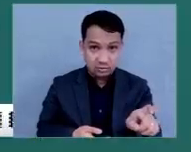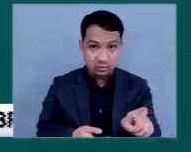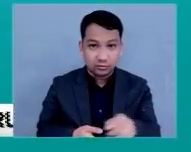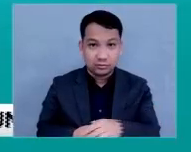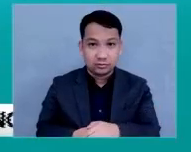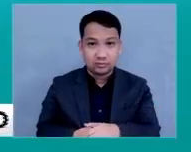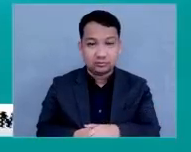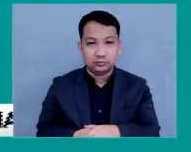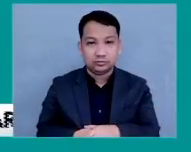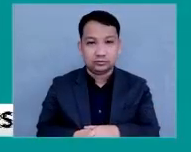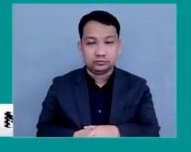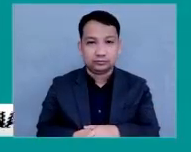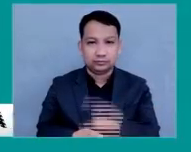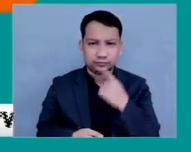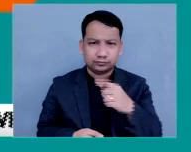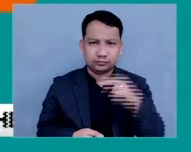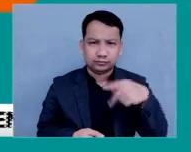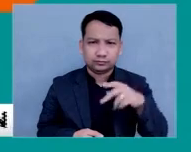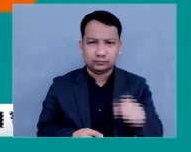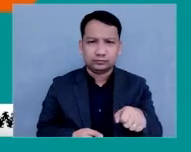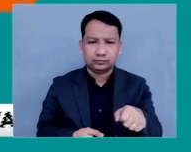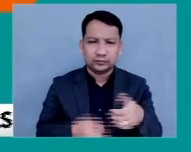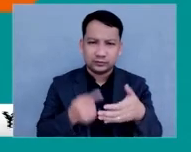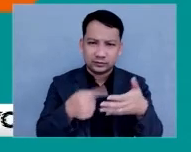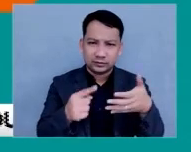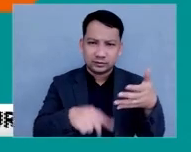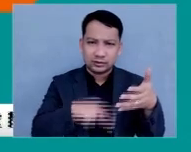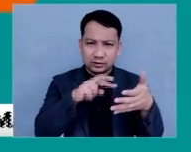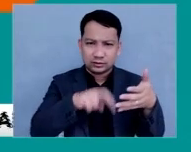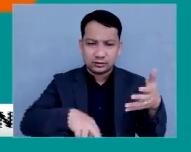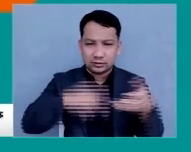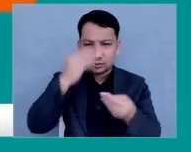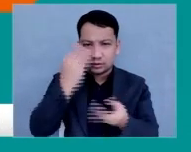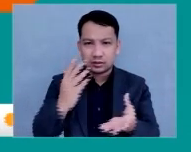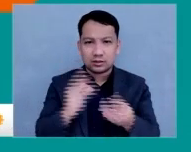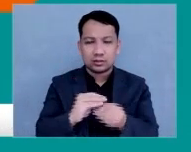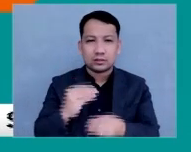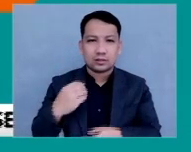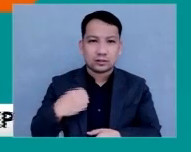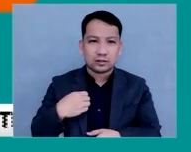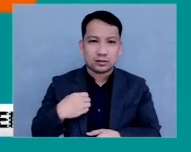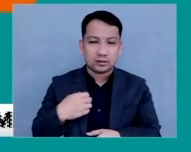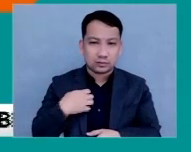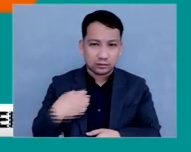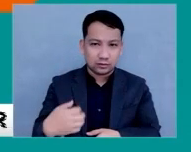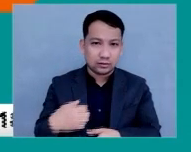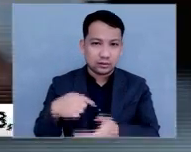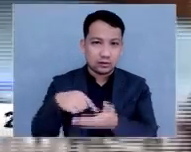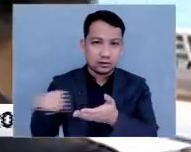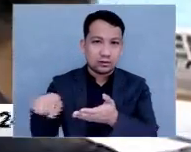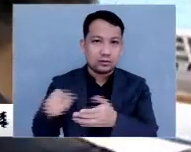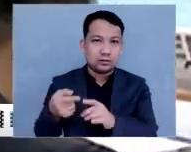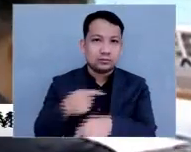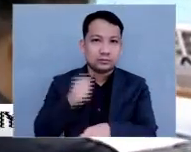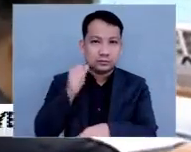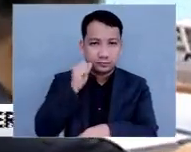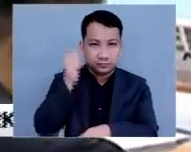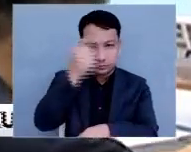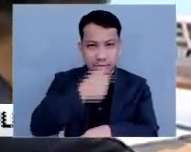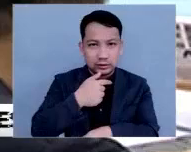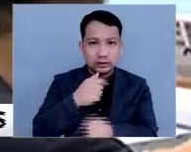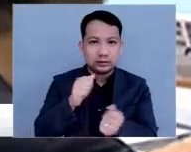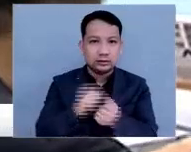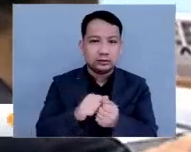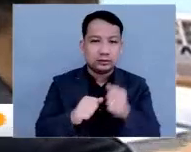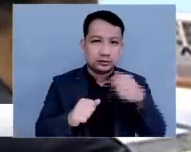ako sabi naman ng PNP Vin verify na nila ang impormasyon na may mga pulis sila na tumatanggap ng suhol Galing kay go Pero Bukod sa dating